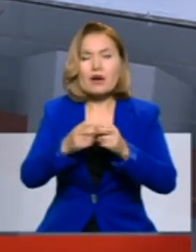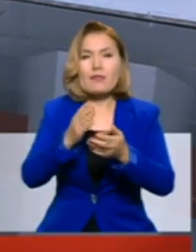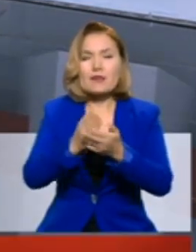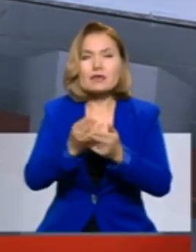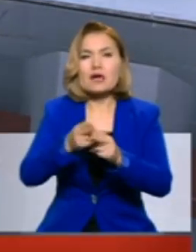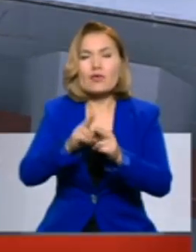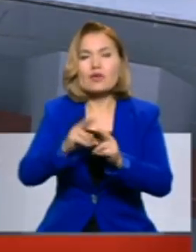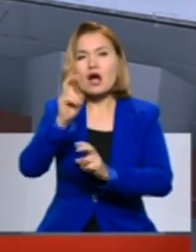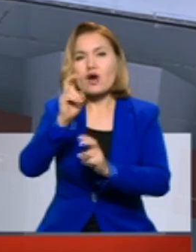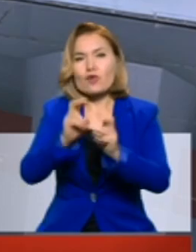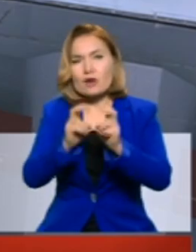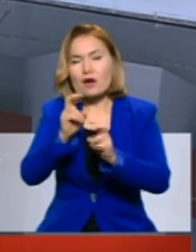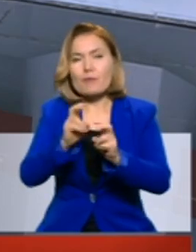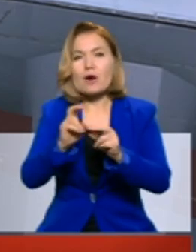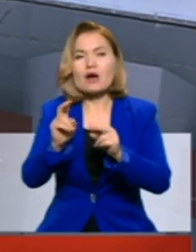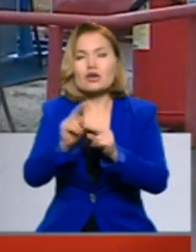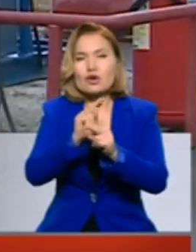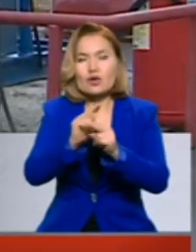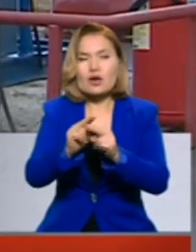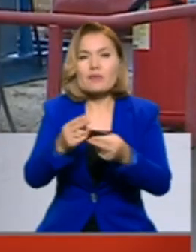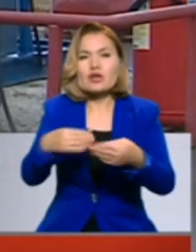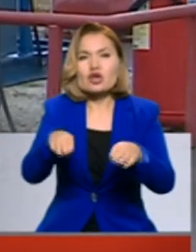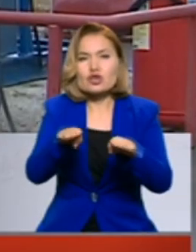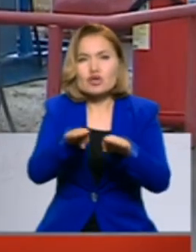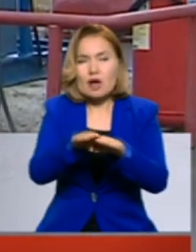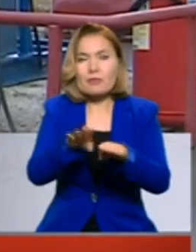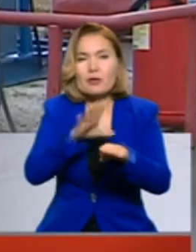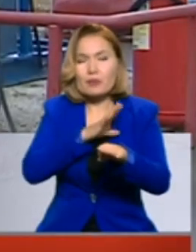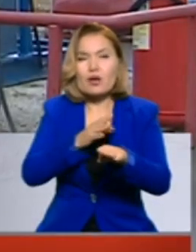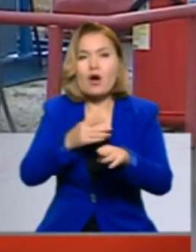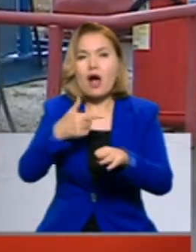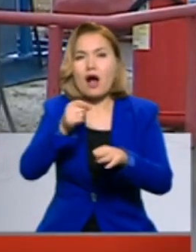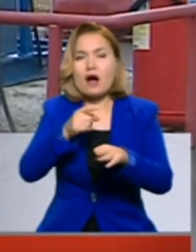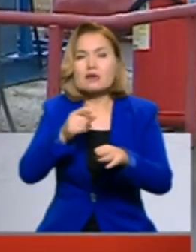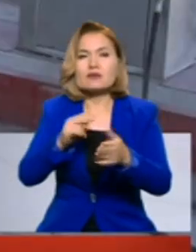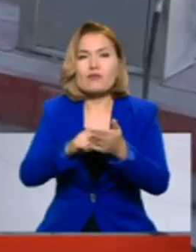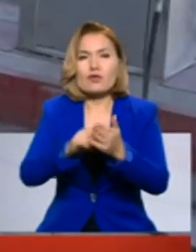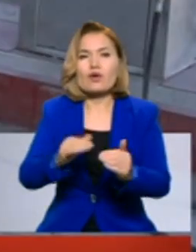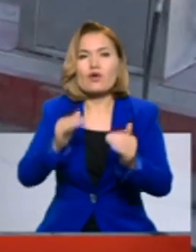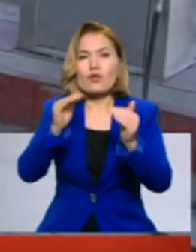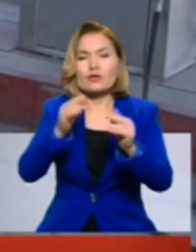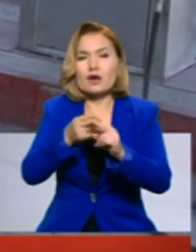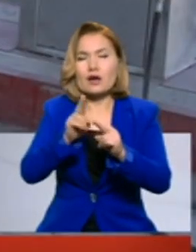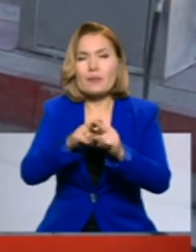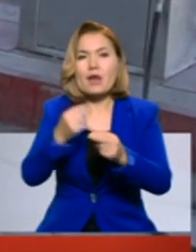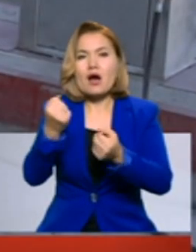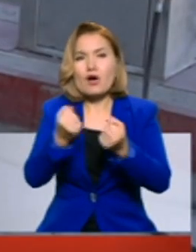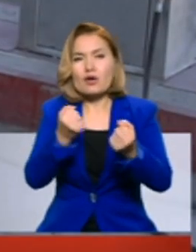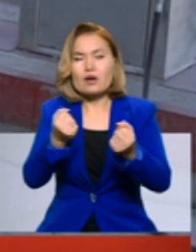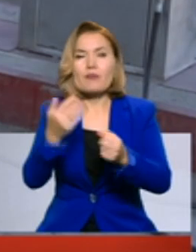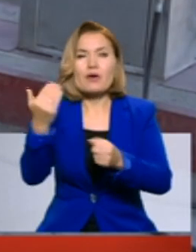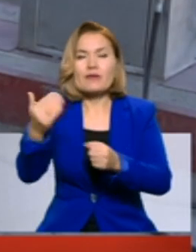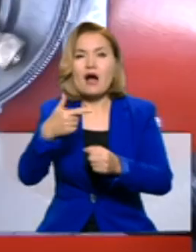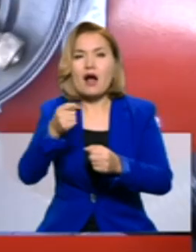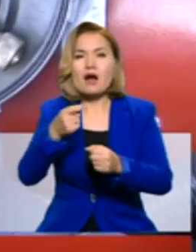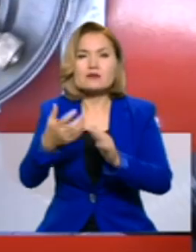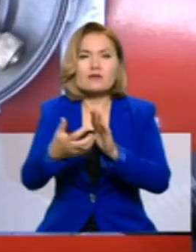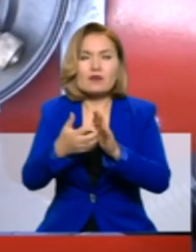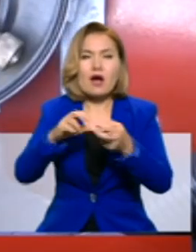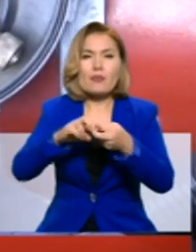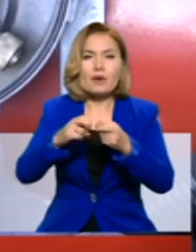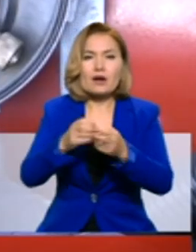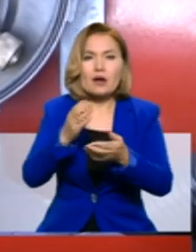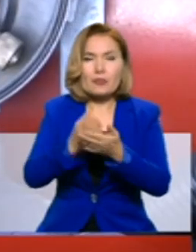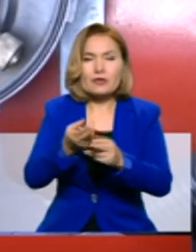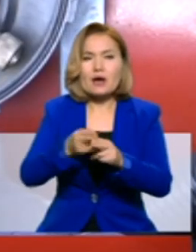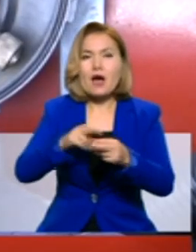жөндеуге жабылуы әсер еткен. Салдарынан автогаз құю бекеттерінде көгілдір отын тапшы. Тек талонмен құйылады. Жауапты ведомство өкілдерінің